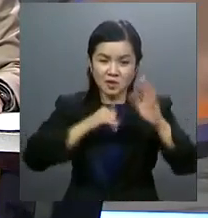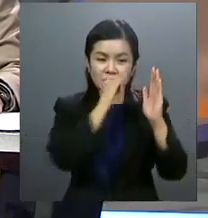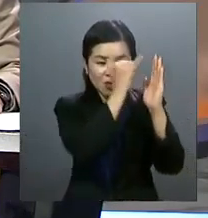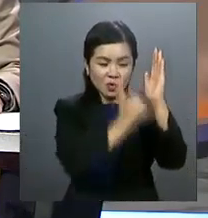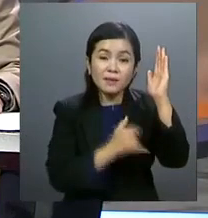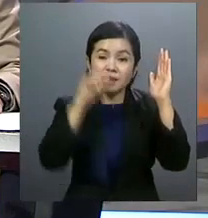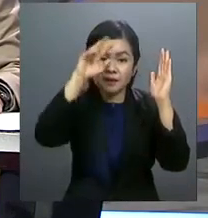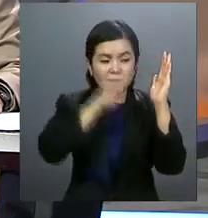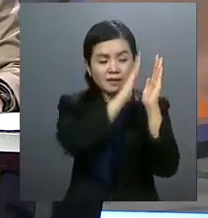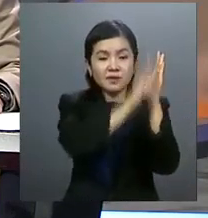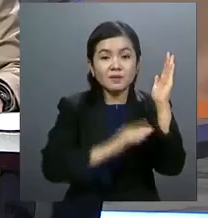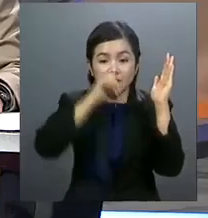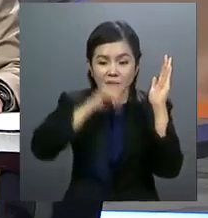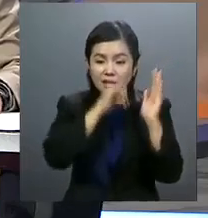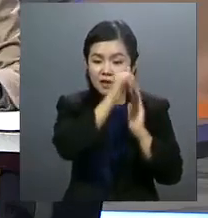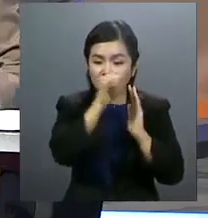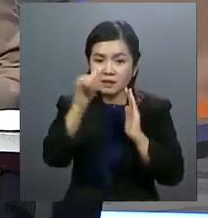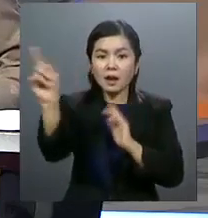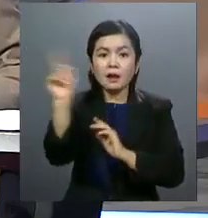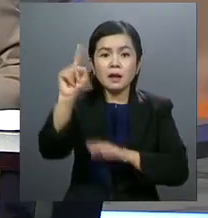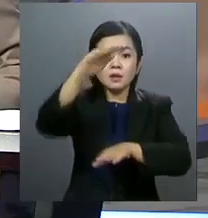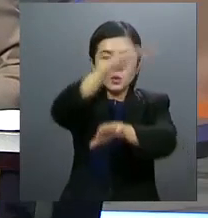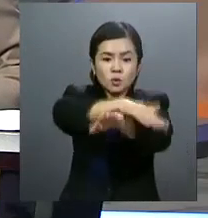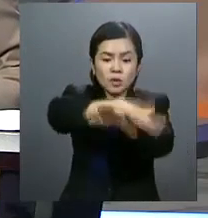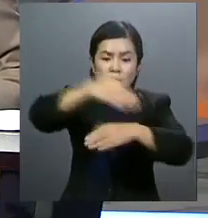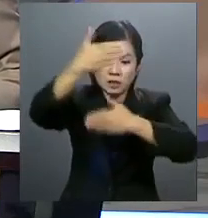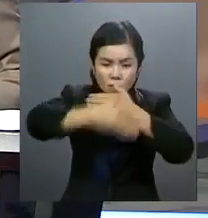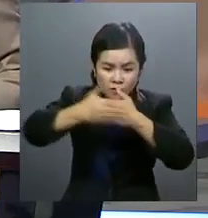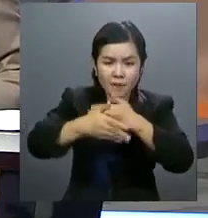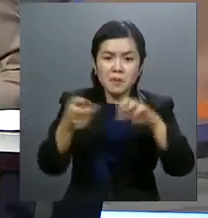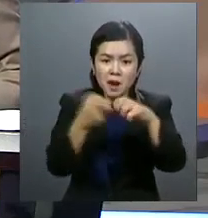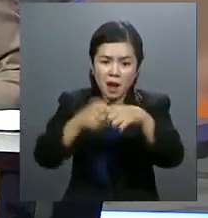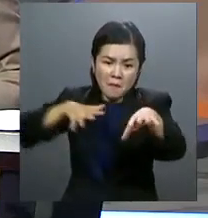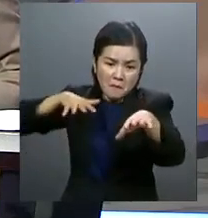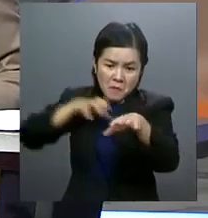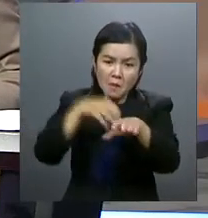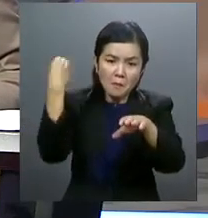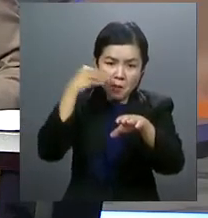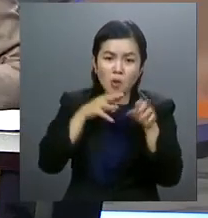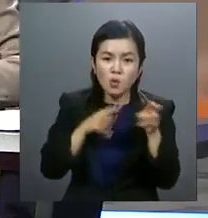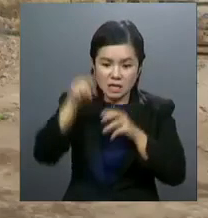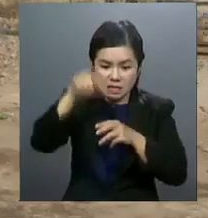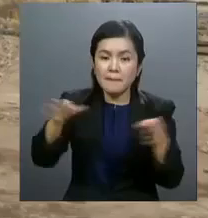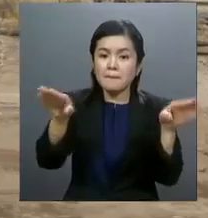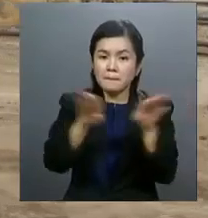พื่อตรวจพบว่าหากมีความเสี่ยงเกิดอุบัติเหตุเตรียมเสนอนายกรัฐมนตรีที่จะทำการสั่งปิดได้ทันทีค่ะ